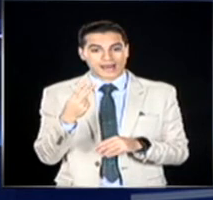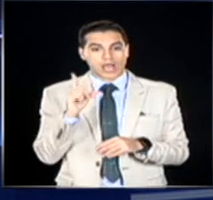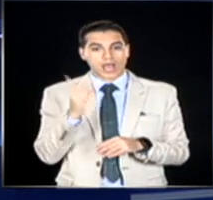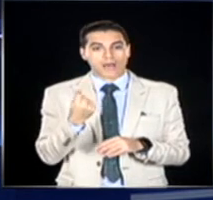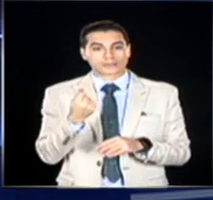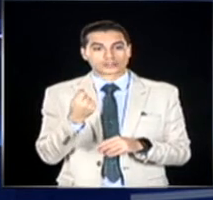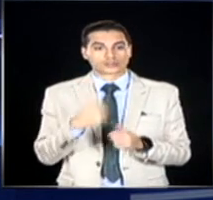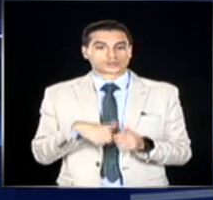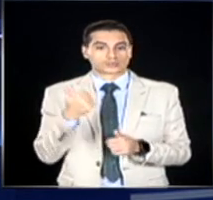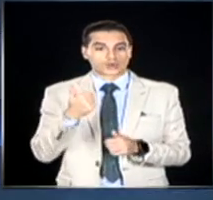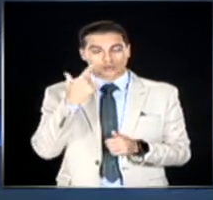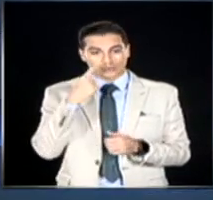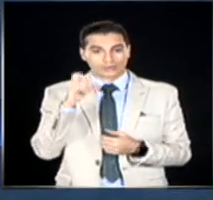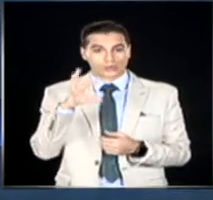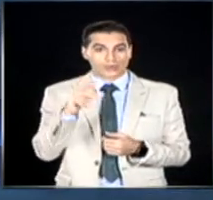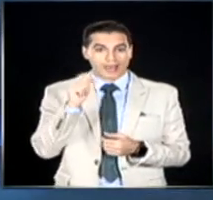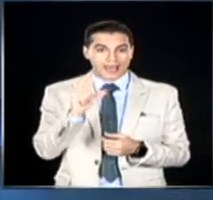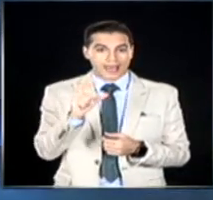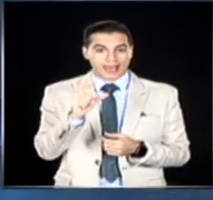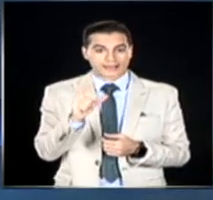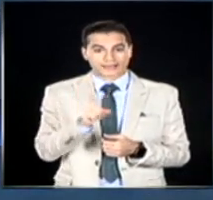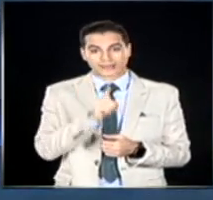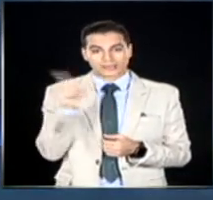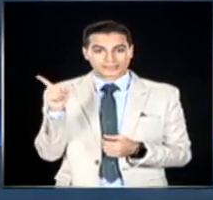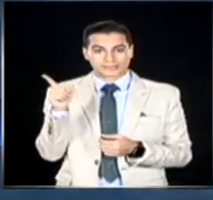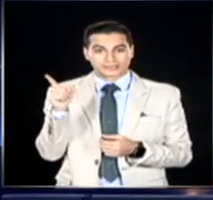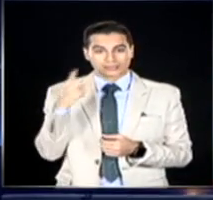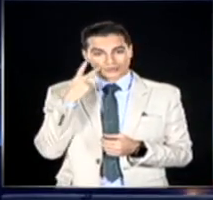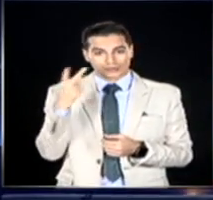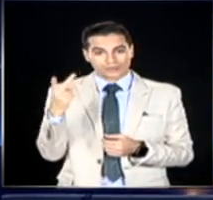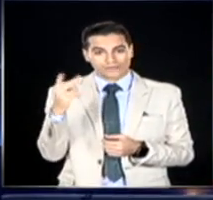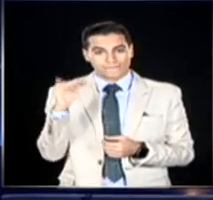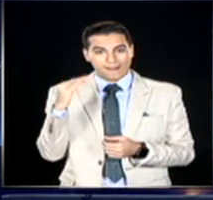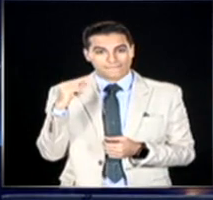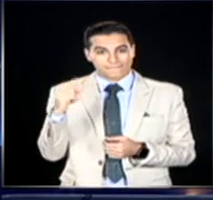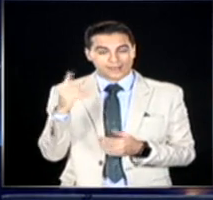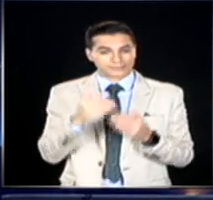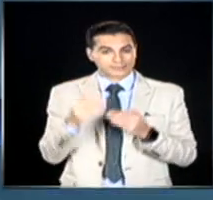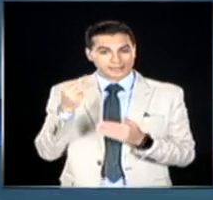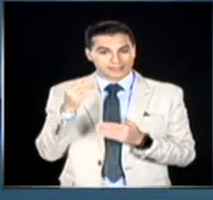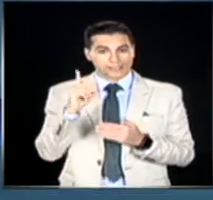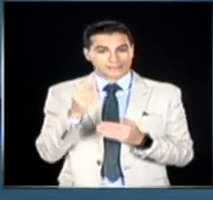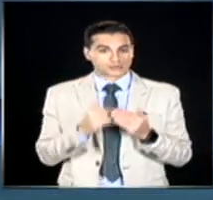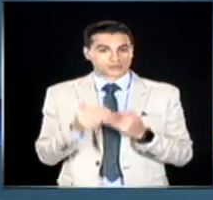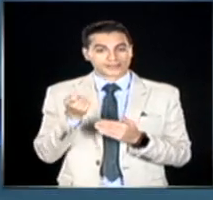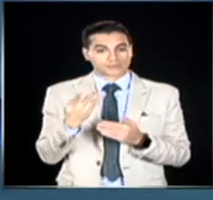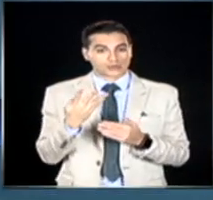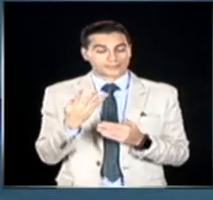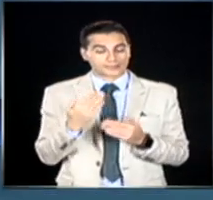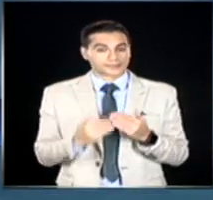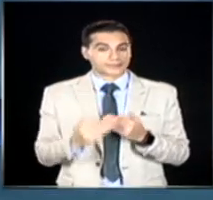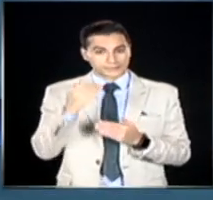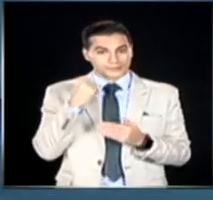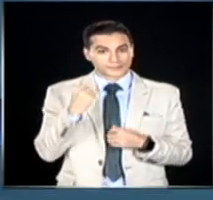نقطة. نورهان ما عندكيش نقاط، محتاجة ال 15 نقطة. محمد حمادة في المقدمة، يعني 30